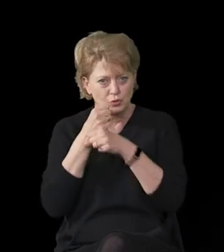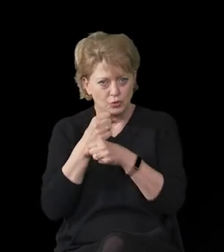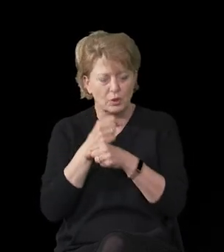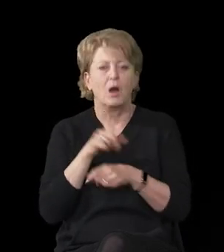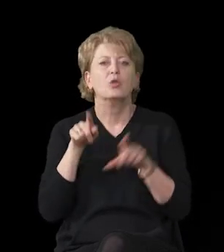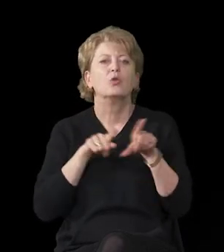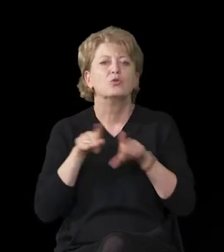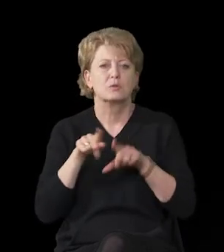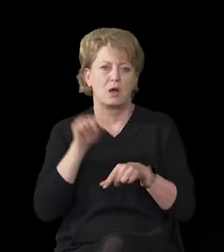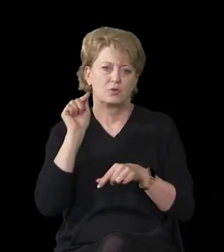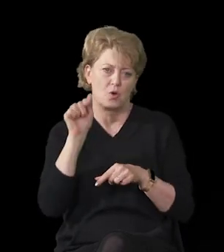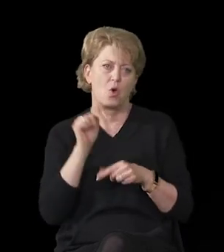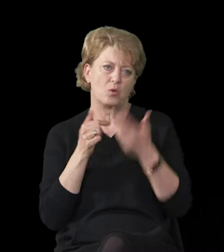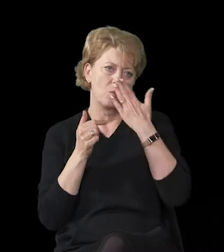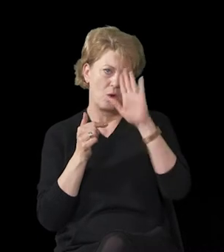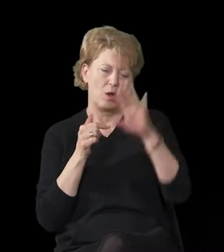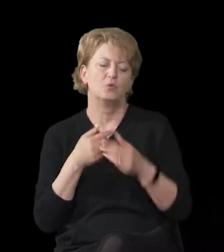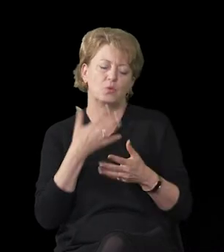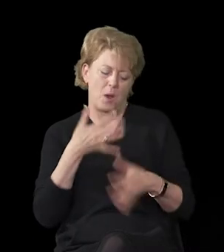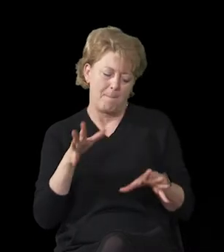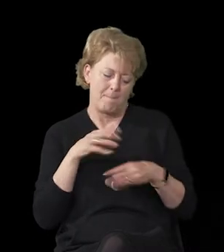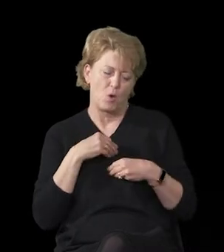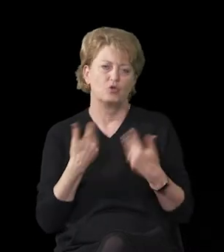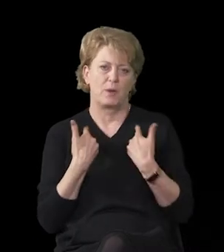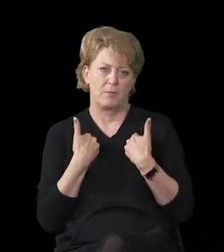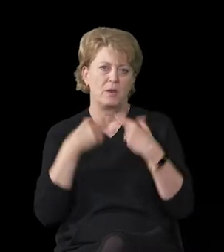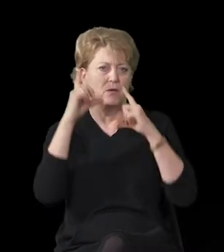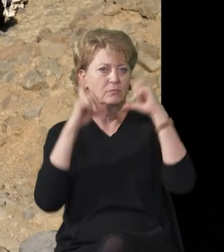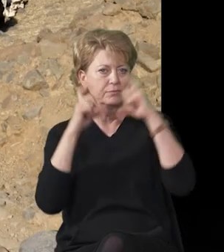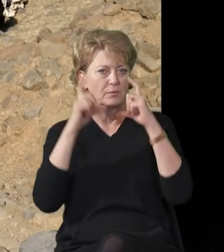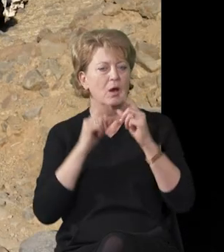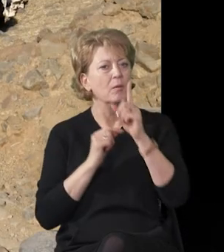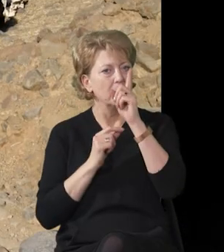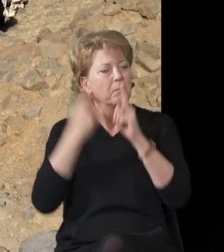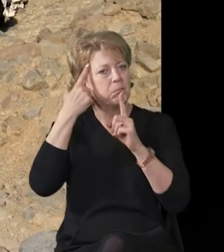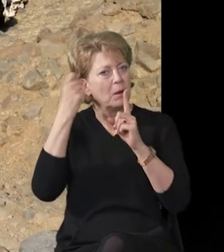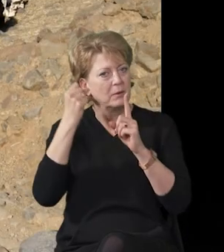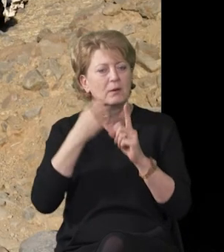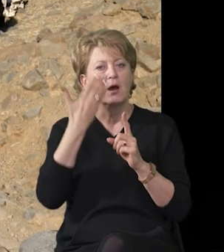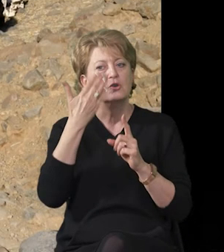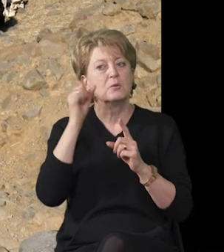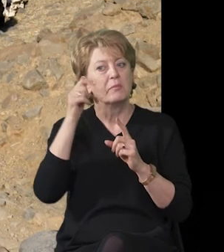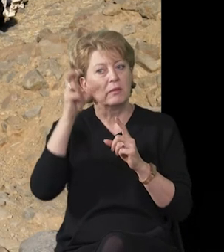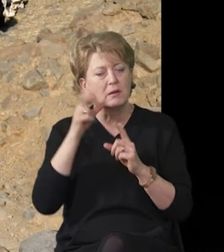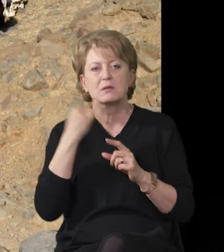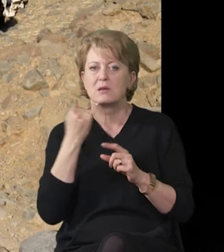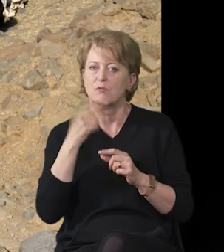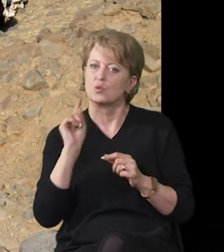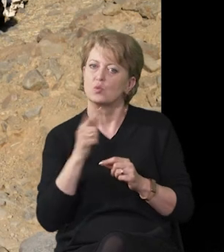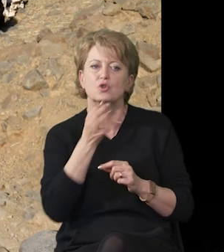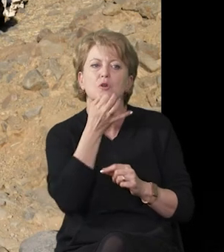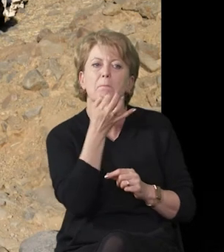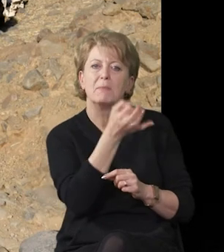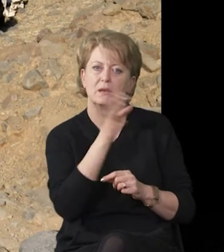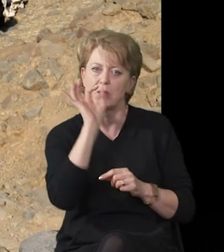właśnie sfotografować. Mnichów zawsze trzeba pytać o zgodę na fotografię. Lalibela położona